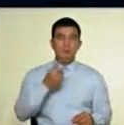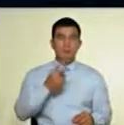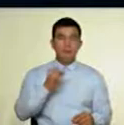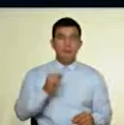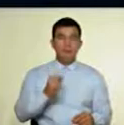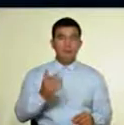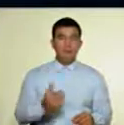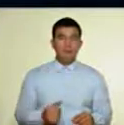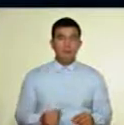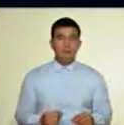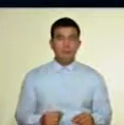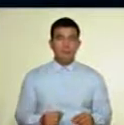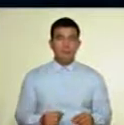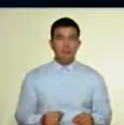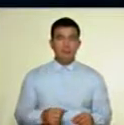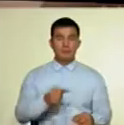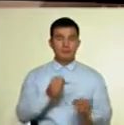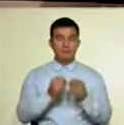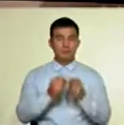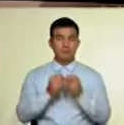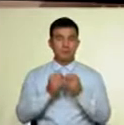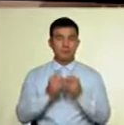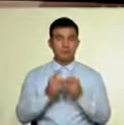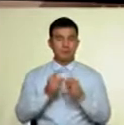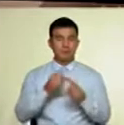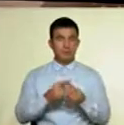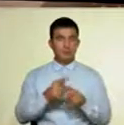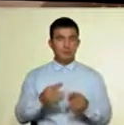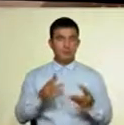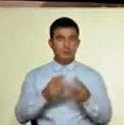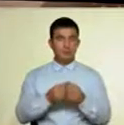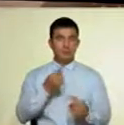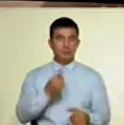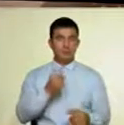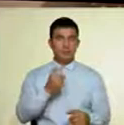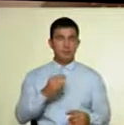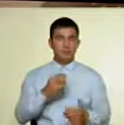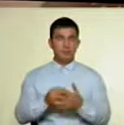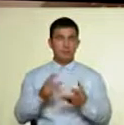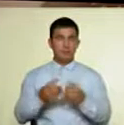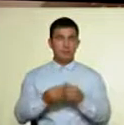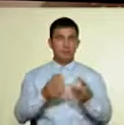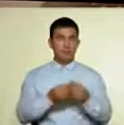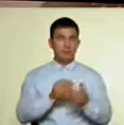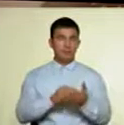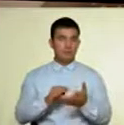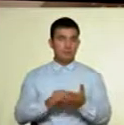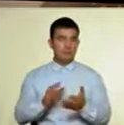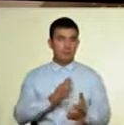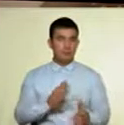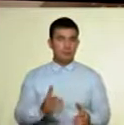Plus 11. Mana e'tibor bering. Bir hadlarni yig'indi ko'rinishida yozib oldik.